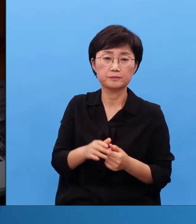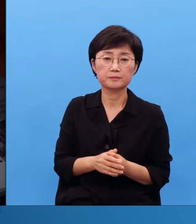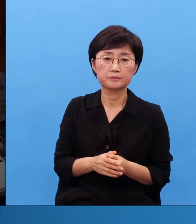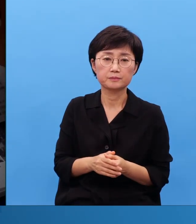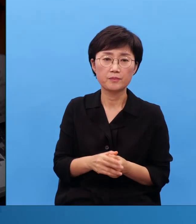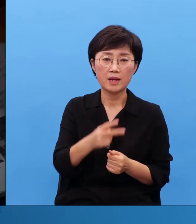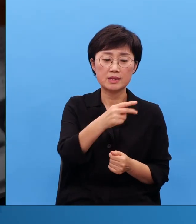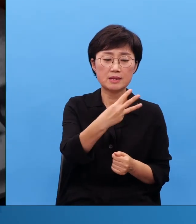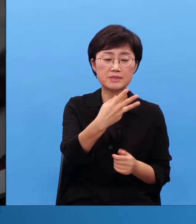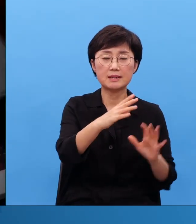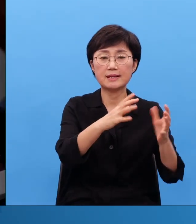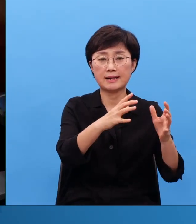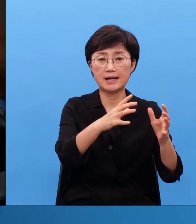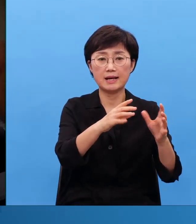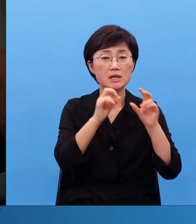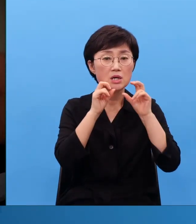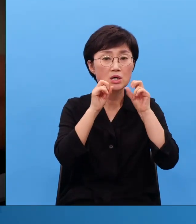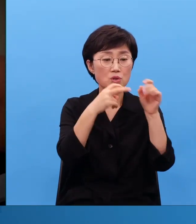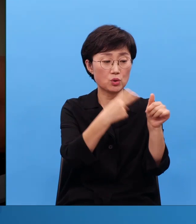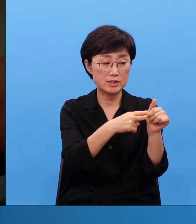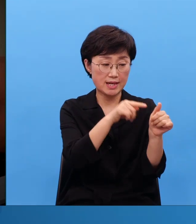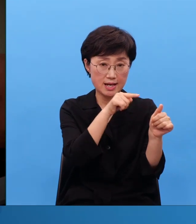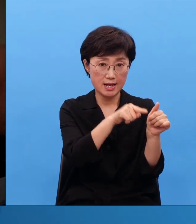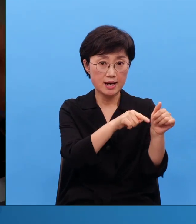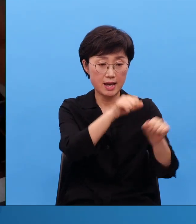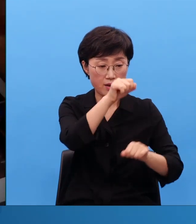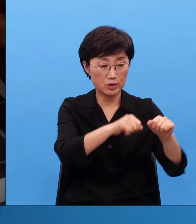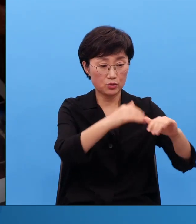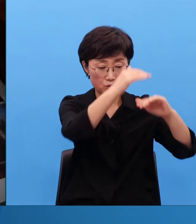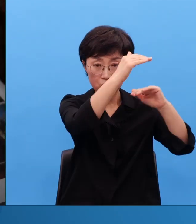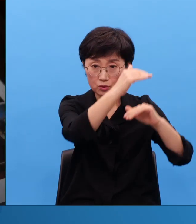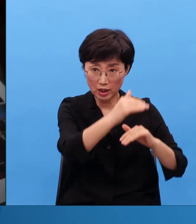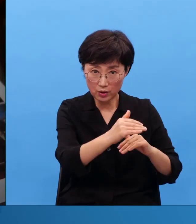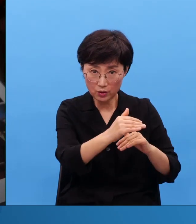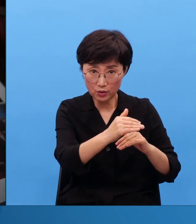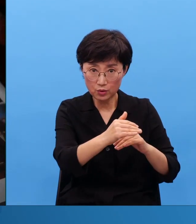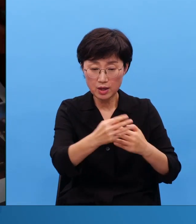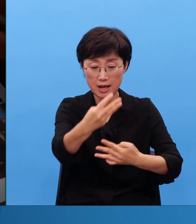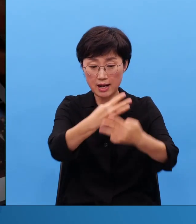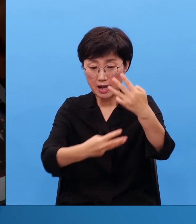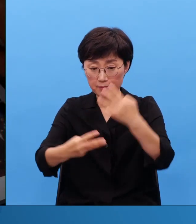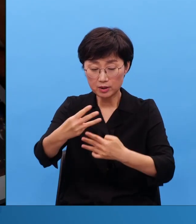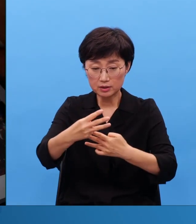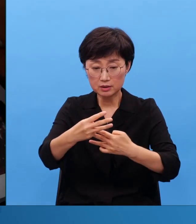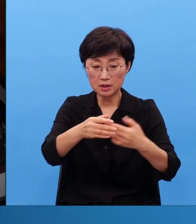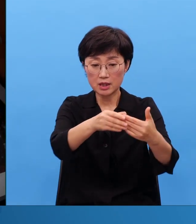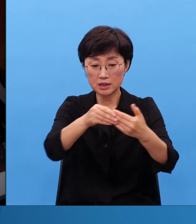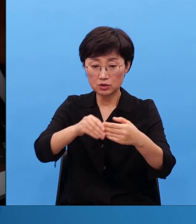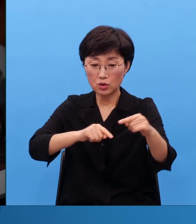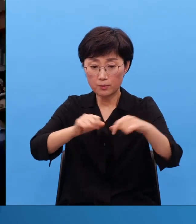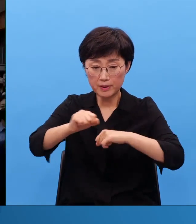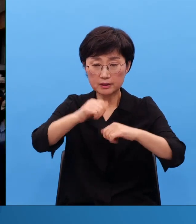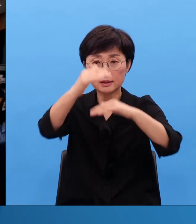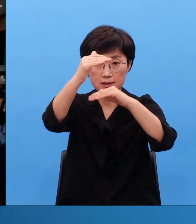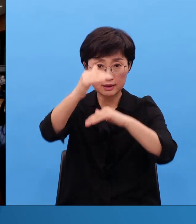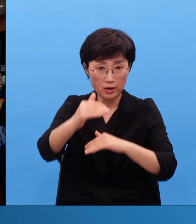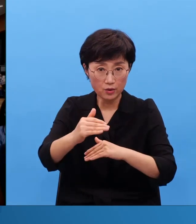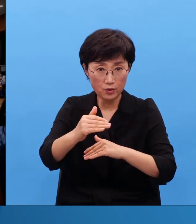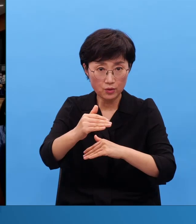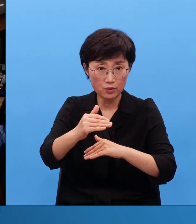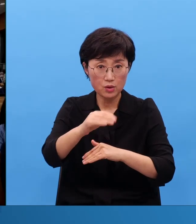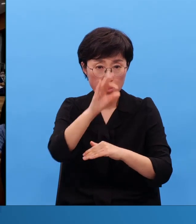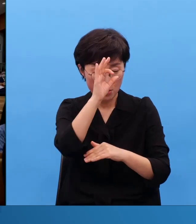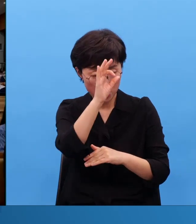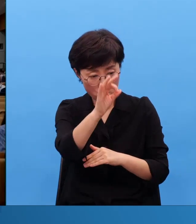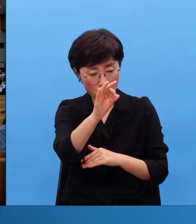237 나라에 파송된 선교사님들의 사역 내용과 렘넌트들이 현장에서 인도받고 있는 것을 보며